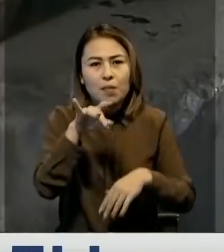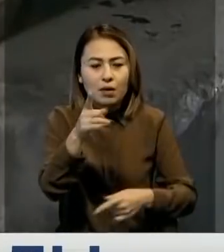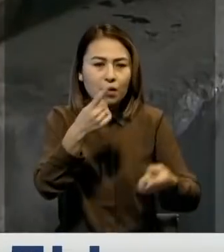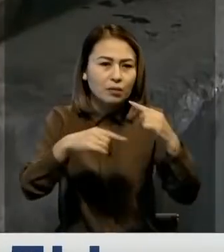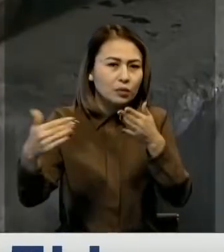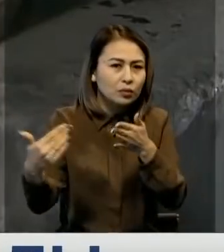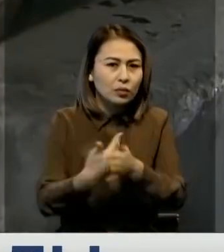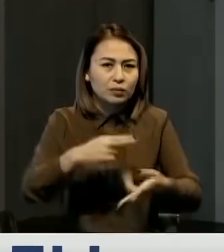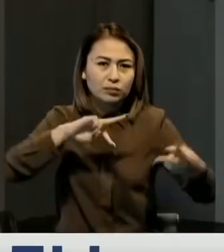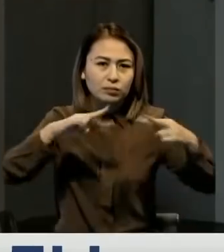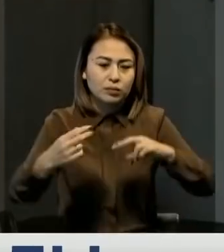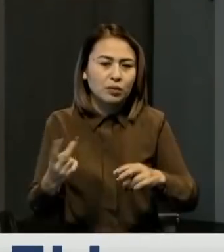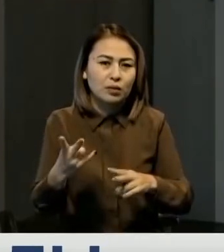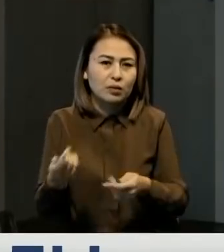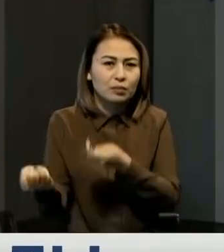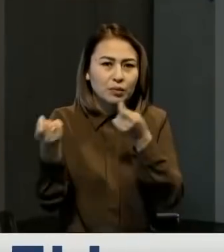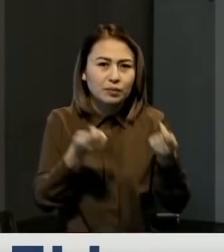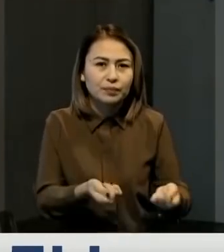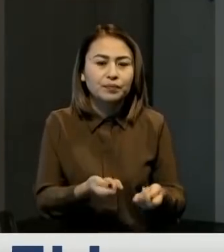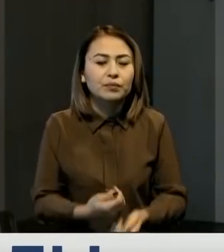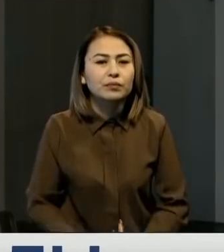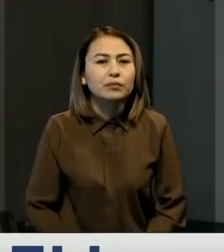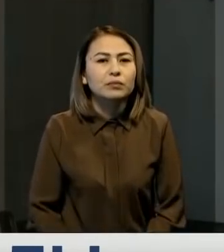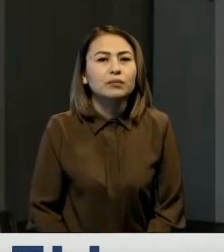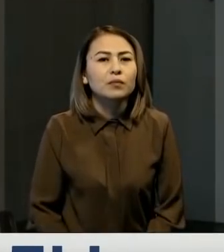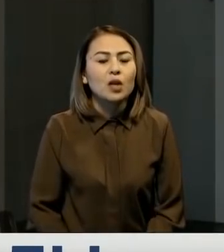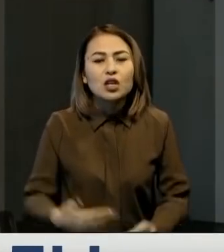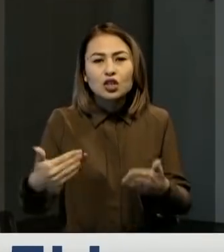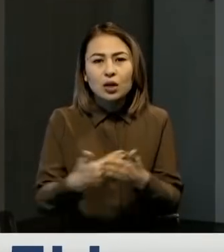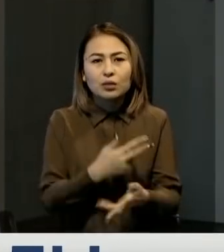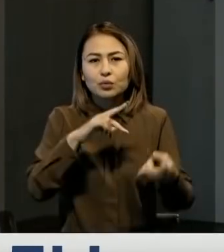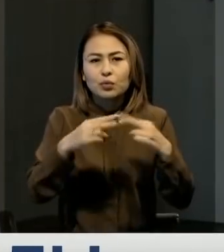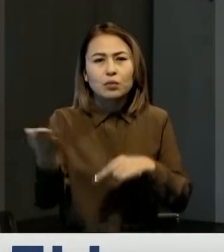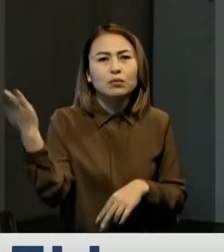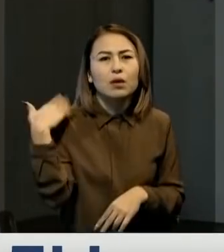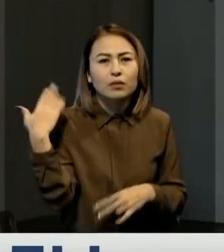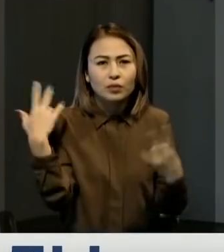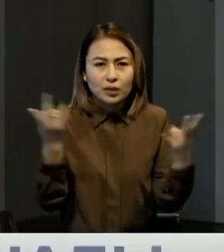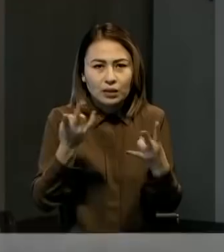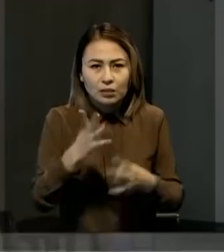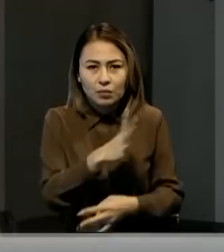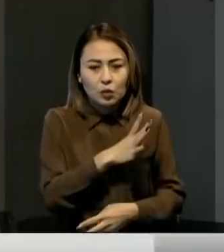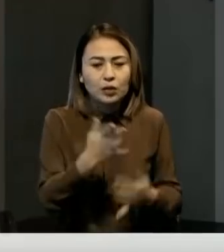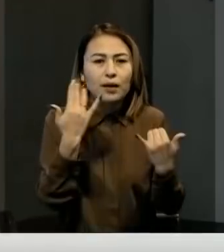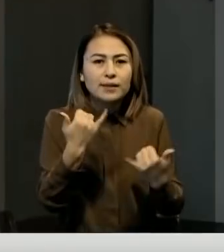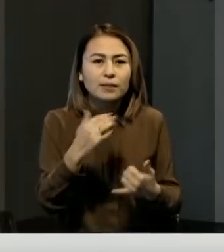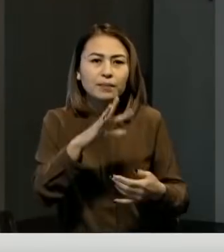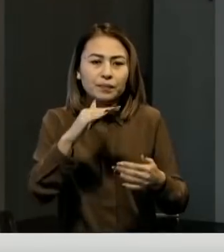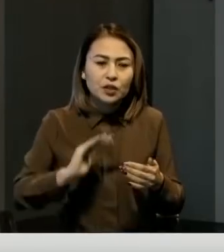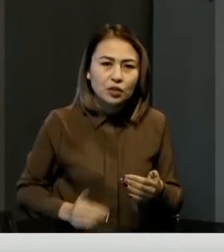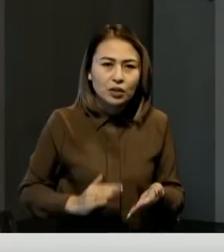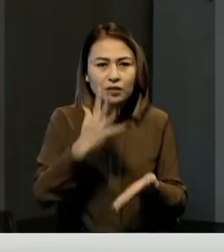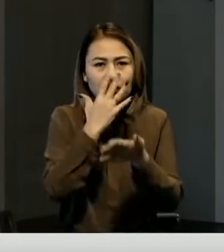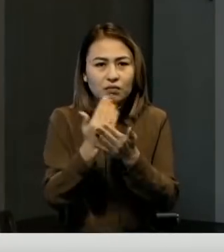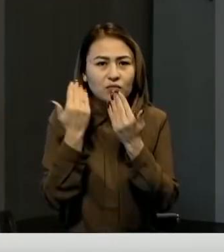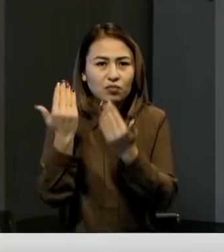аяқ жаңалау мәселесі тұр. Обновление необходимость назрела давно. Жаңғырту жұмыстары баяғыда басталуы керек еді, бірақ мекеме жекенің